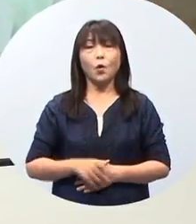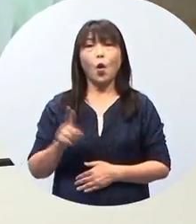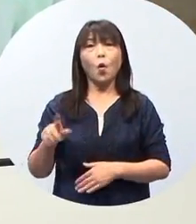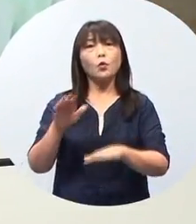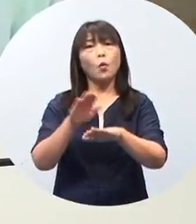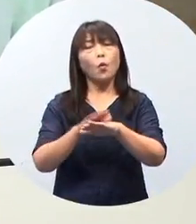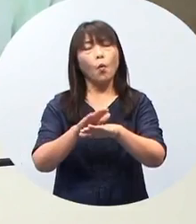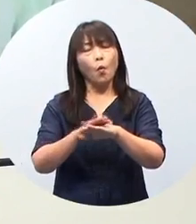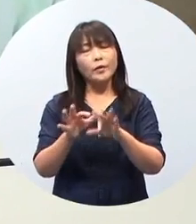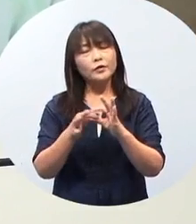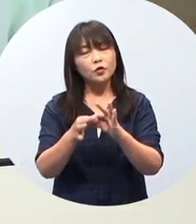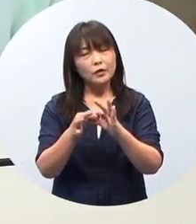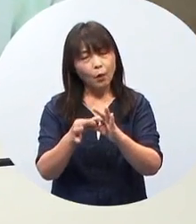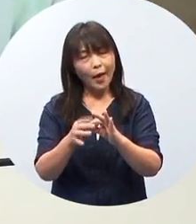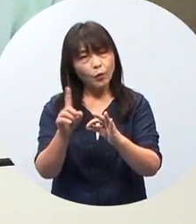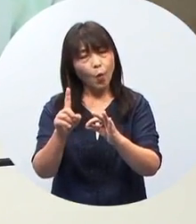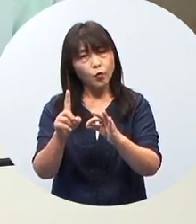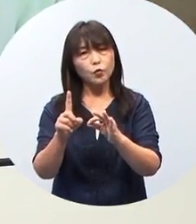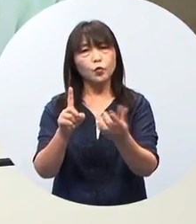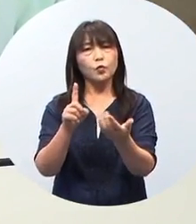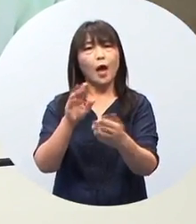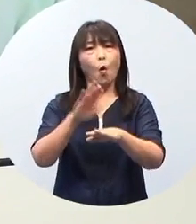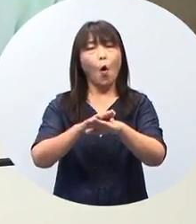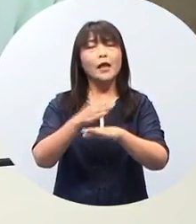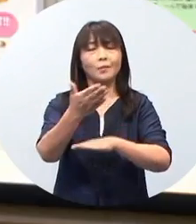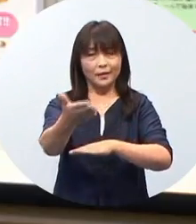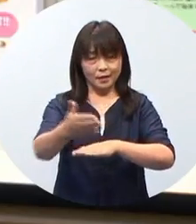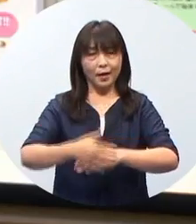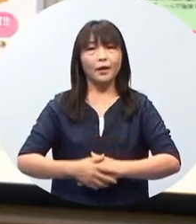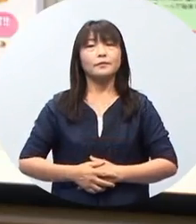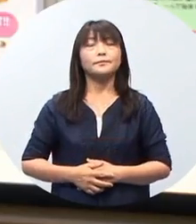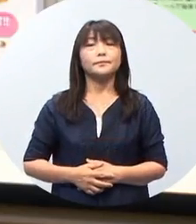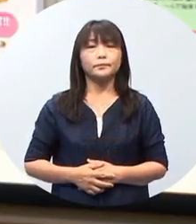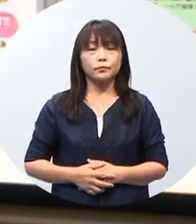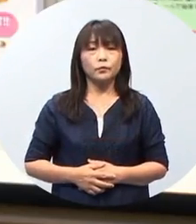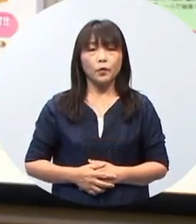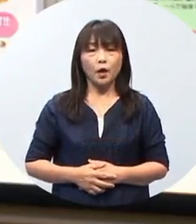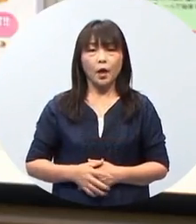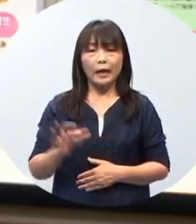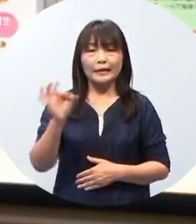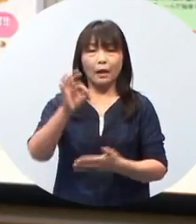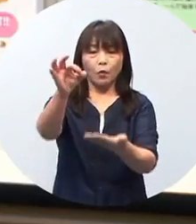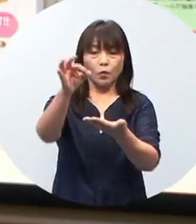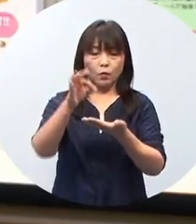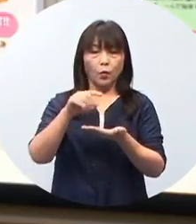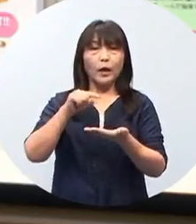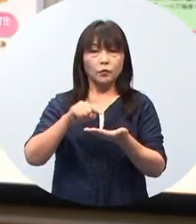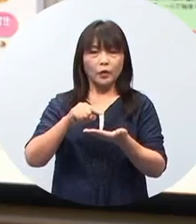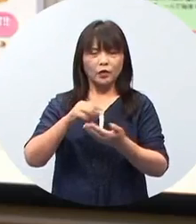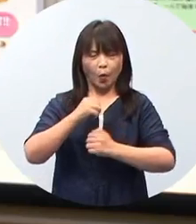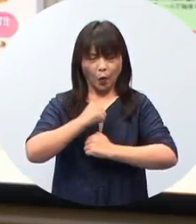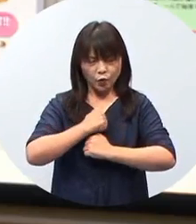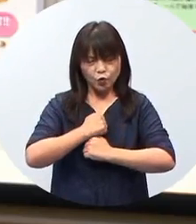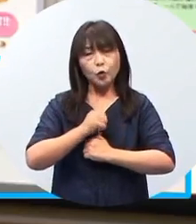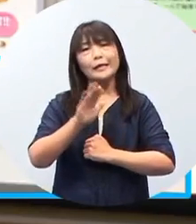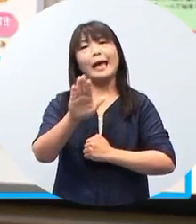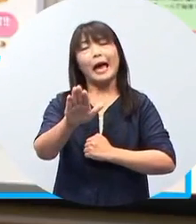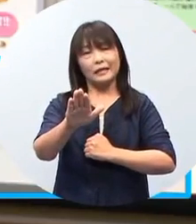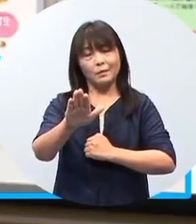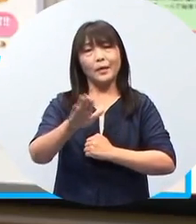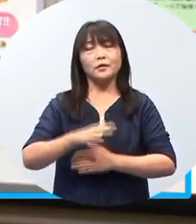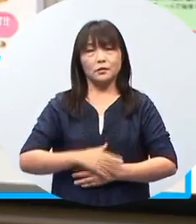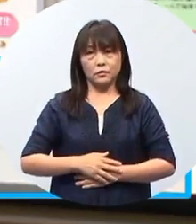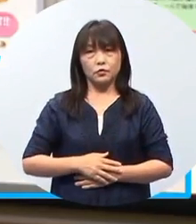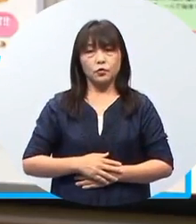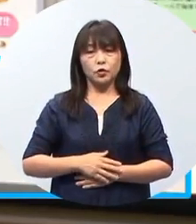に対してはどう対処したらよろしいでしょうか。 はい、届いた時にですね、一番注意していただきたいのは代金